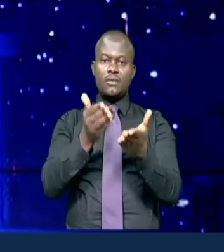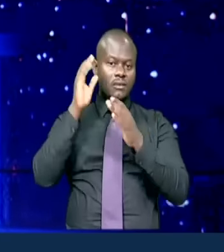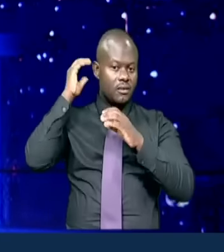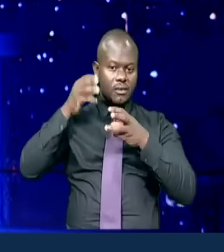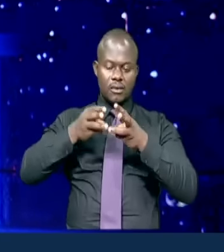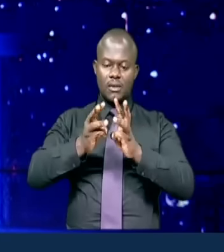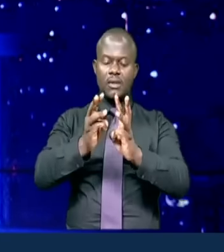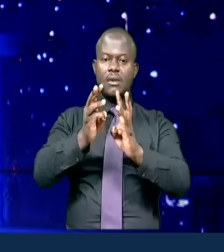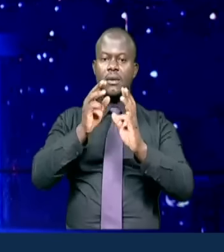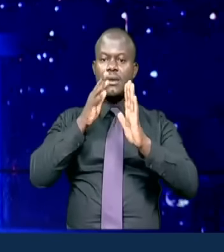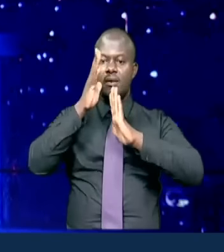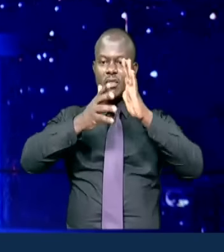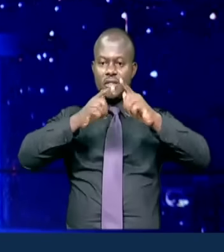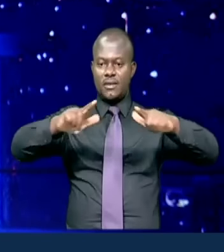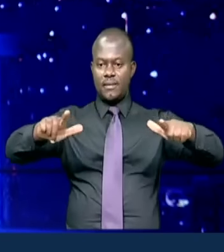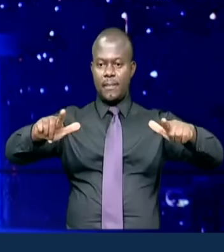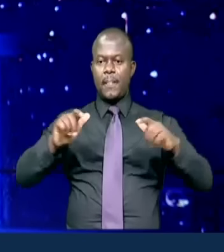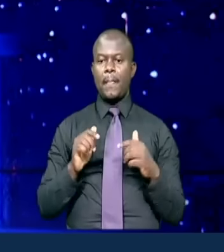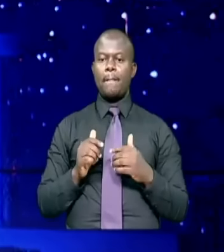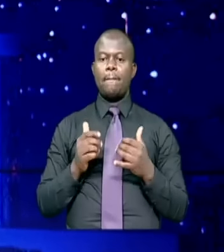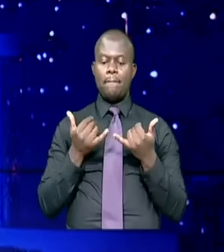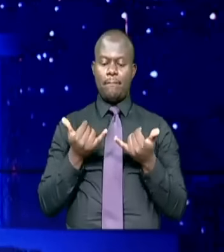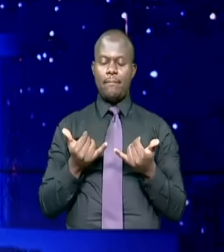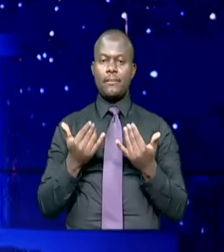mu rurimi rw'amarenga. Reka rero